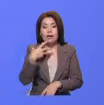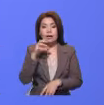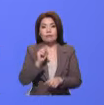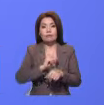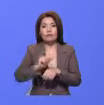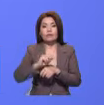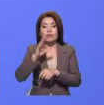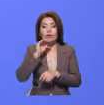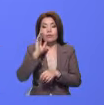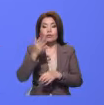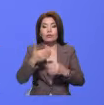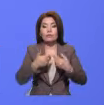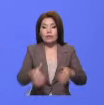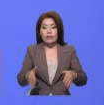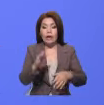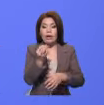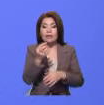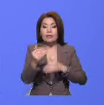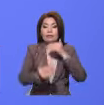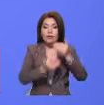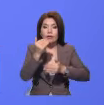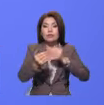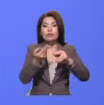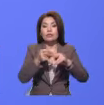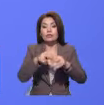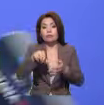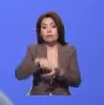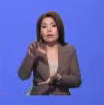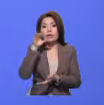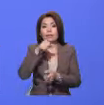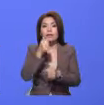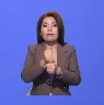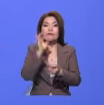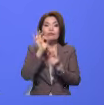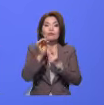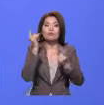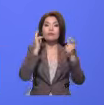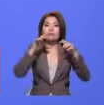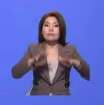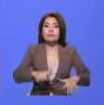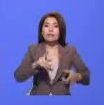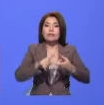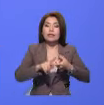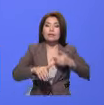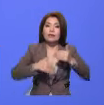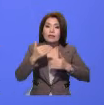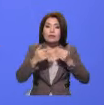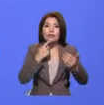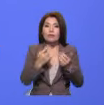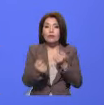Болашақта шәкірттеріміз аймақтың IT саласын дамытуға үлес қосады деген ойдамын. Басты мақсат оқу орындары арасындағы байланысты дамыту және нығайту.